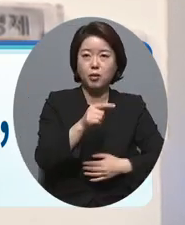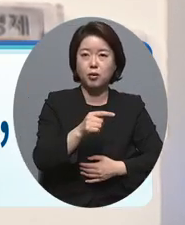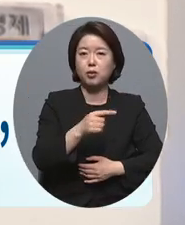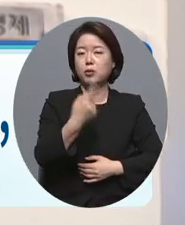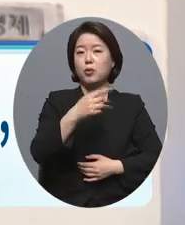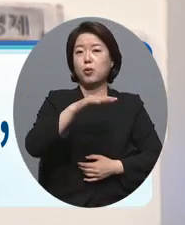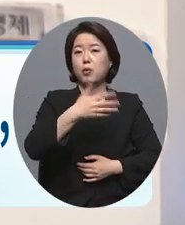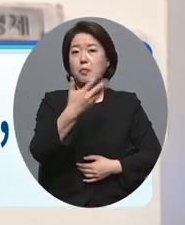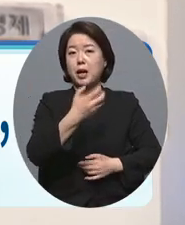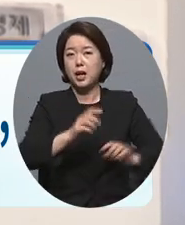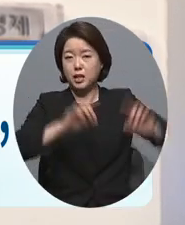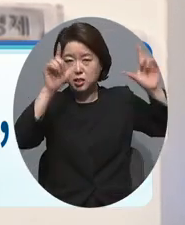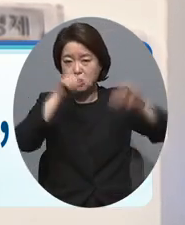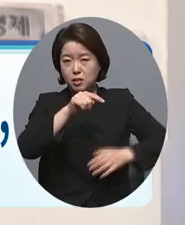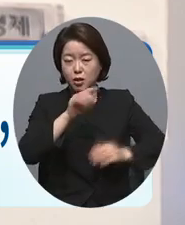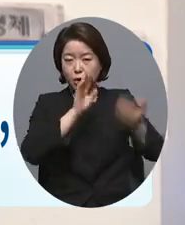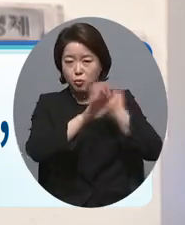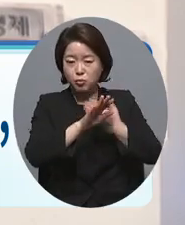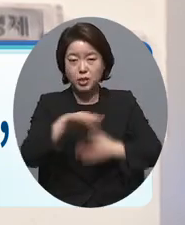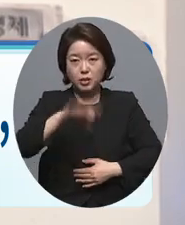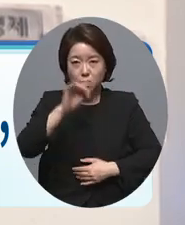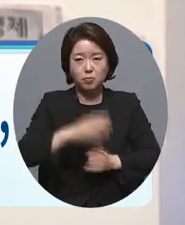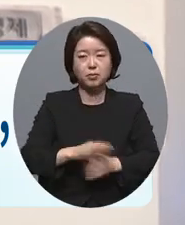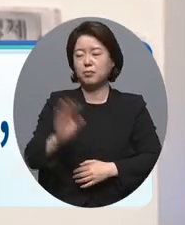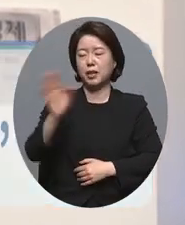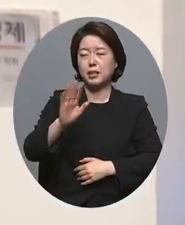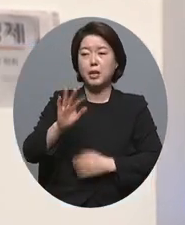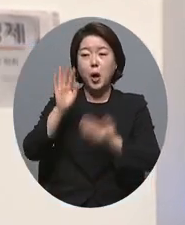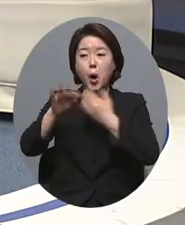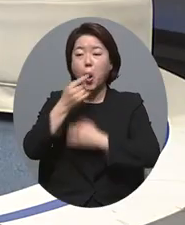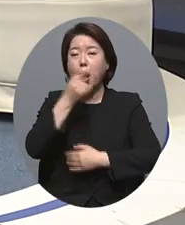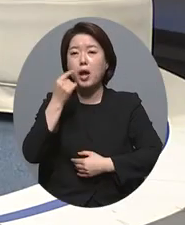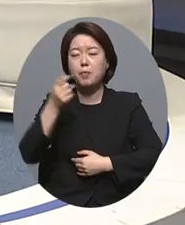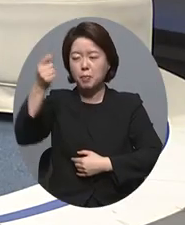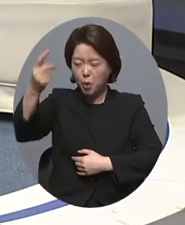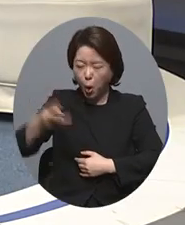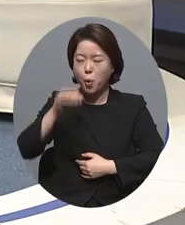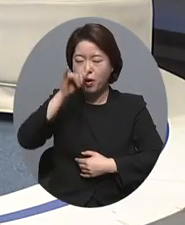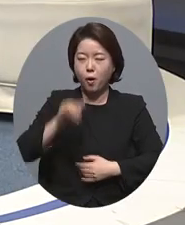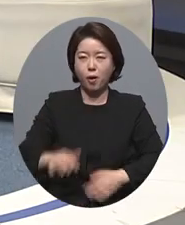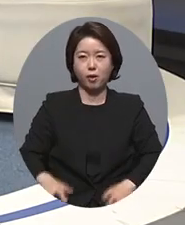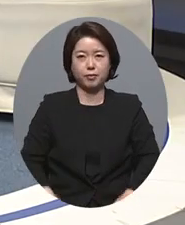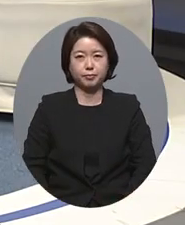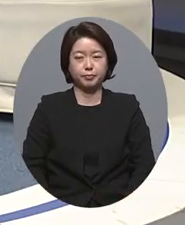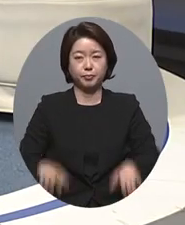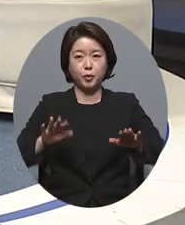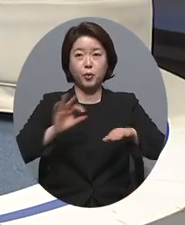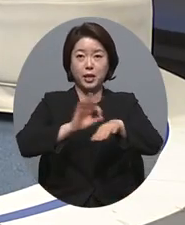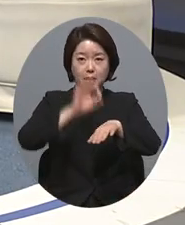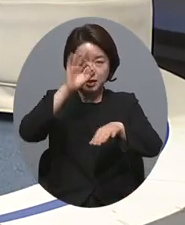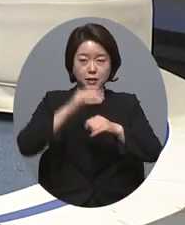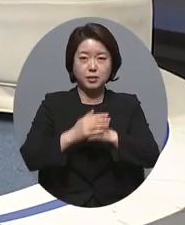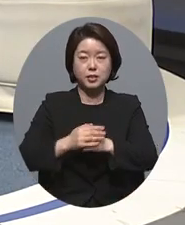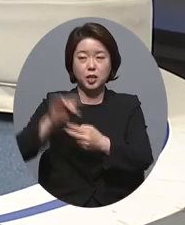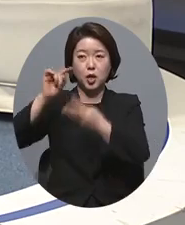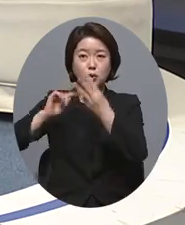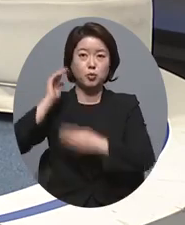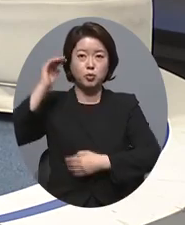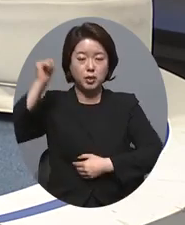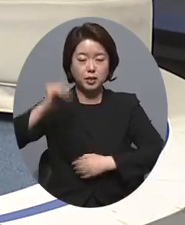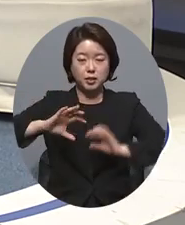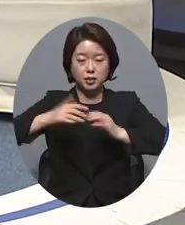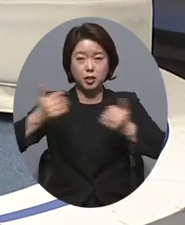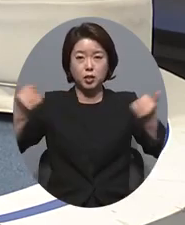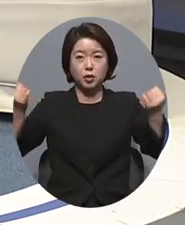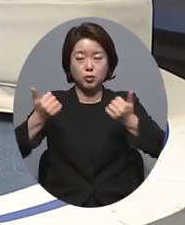확인해 보시기 바랍니다. 네. 여러 차례 있었습니다. 알겠습니다. 자, 오늘 10시에 윤석열 대통령의 국회